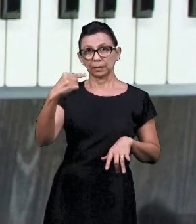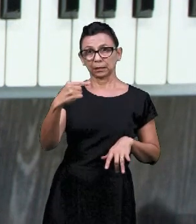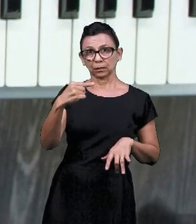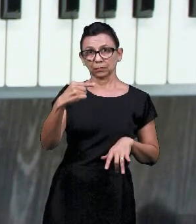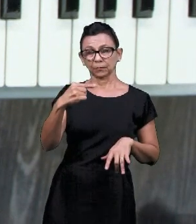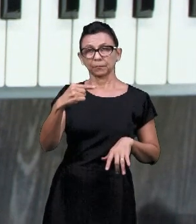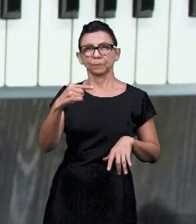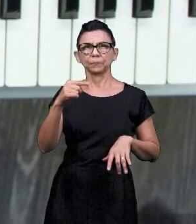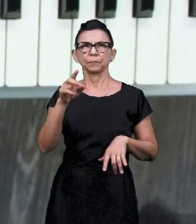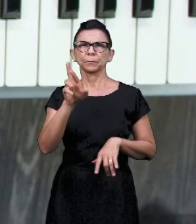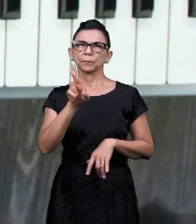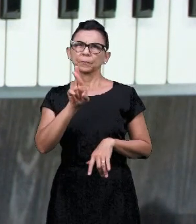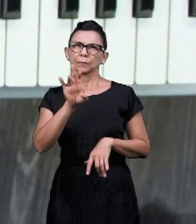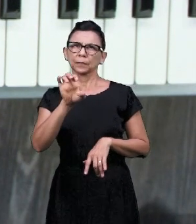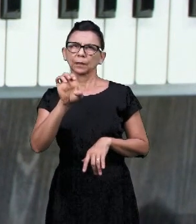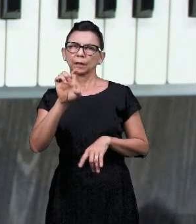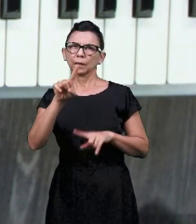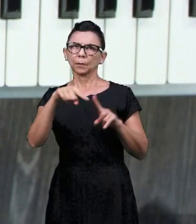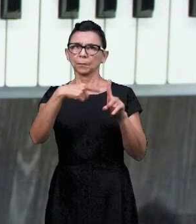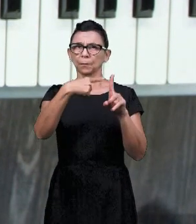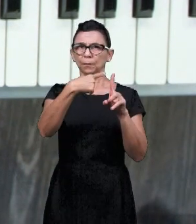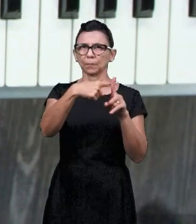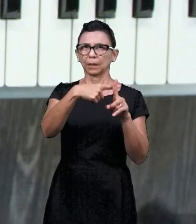Ré maior,